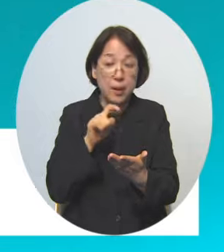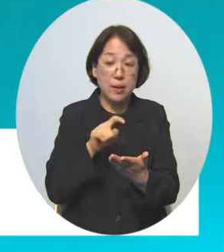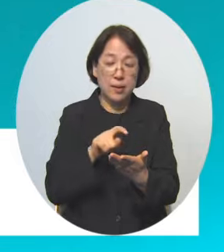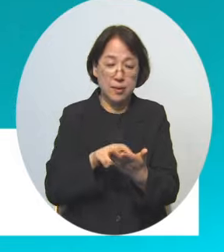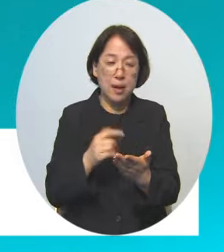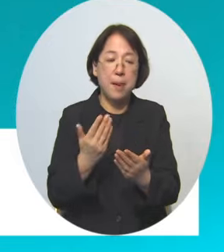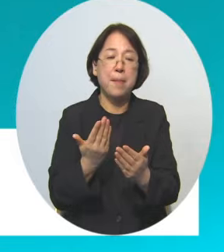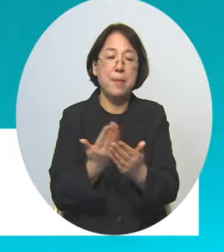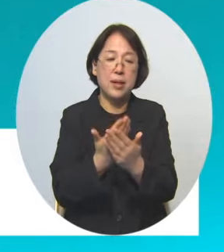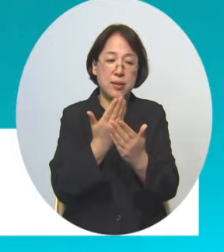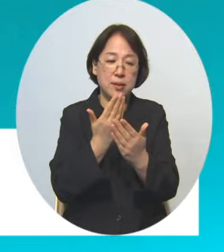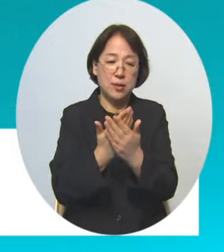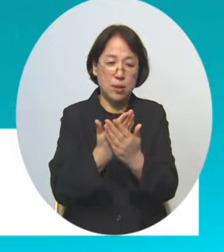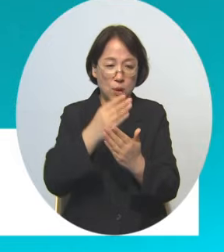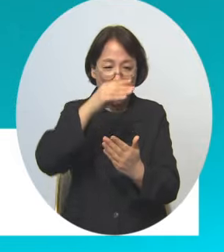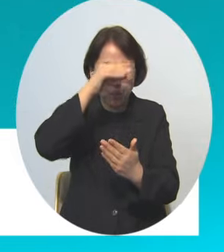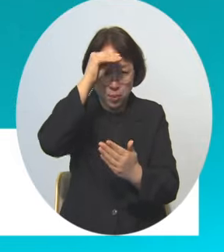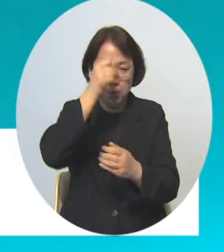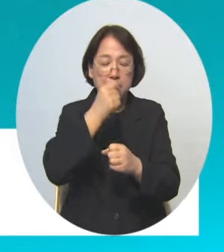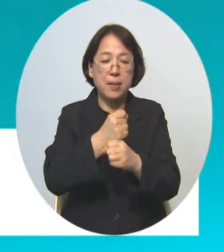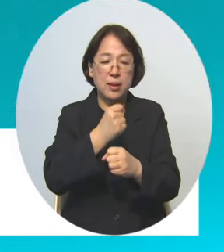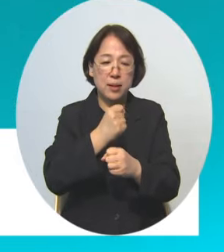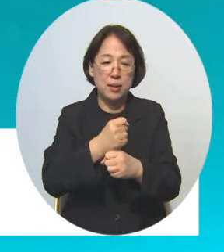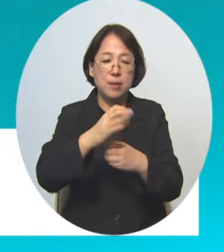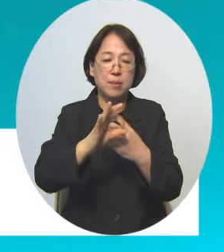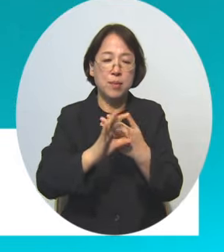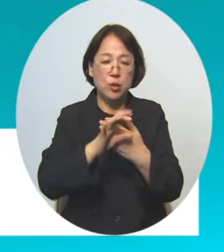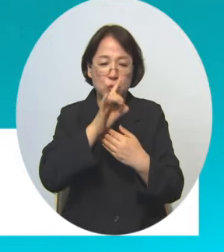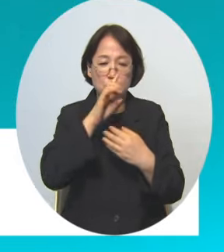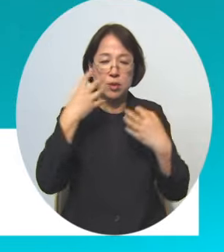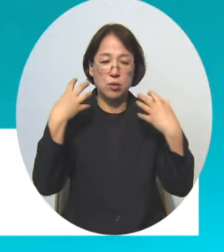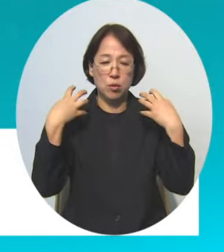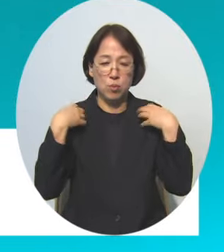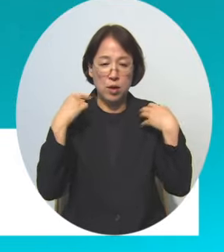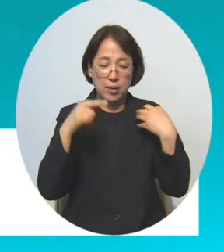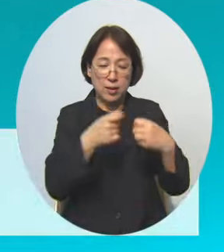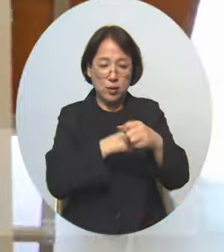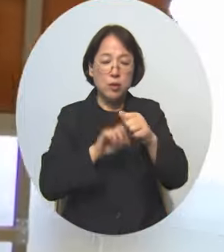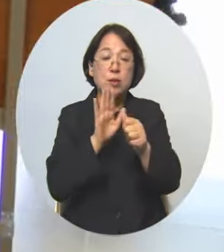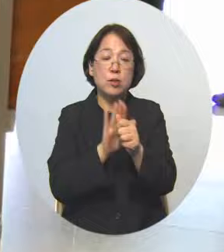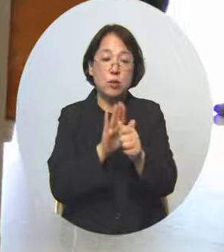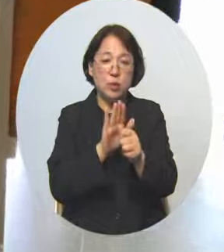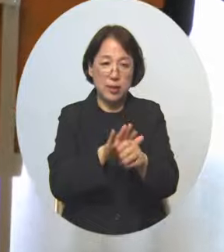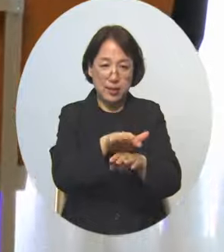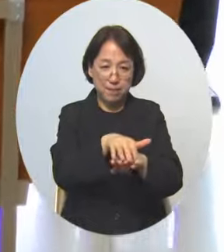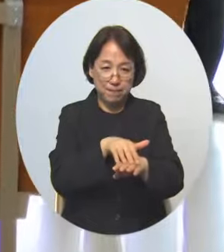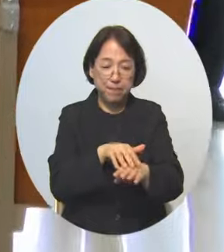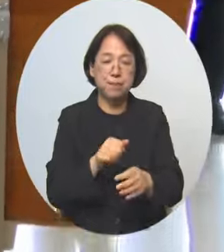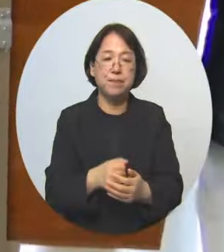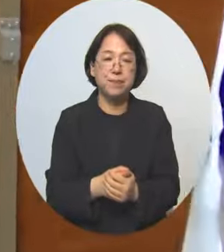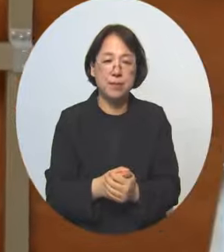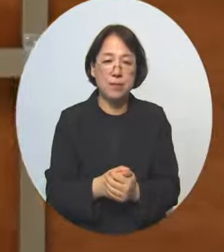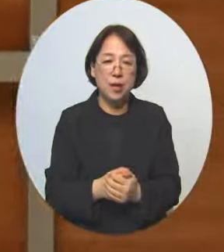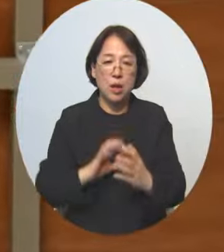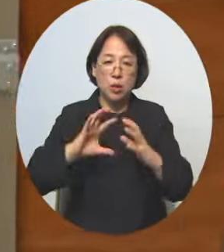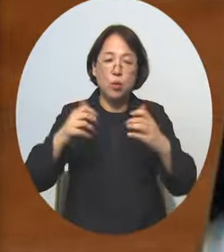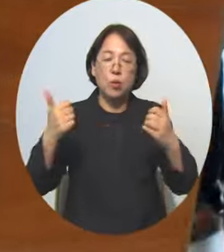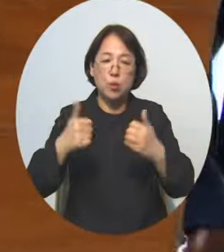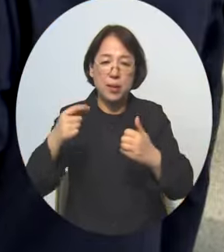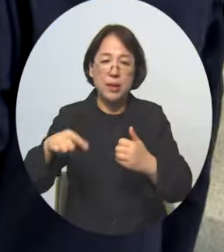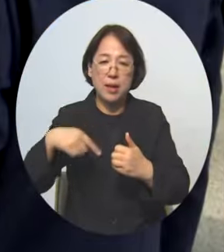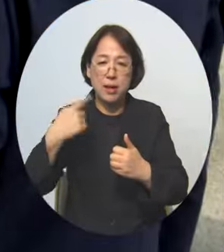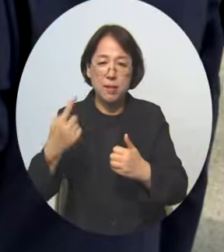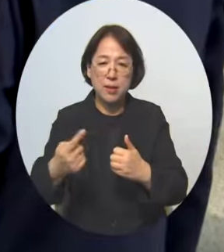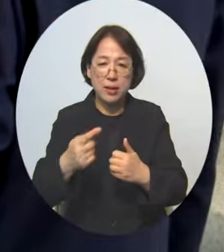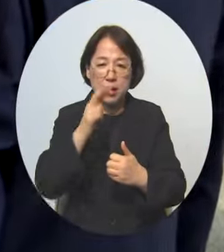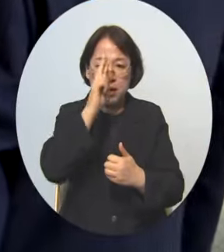발전 모델을 마련하면 중앙정부가 이를 적극 지원하는 윤 대통령은 민생토론회 후에는